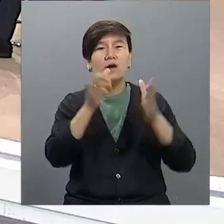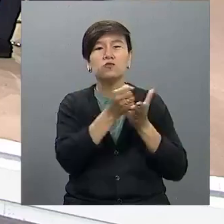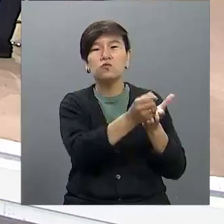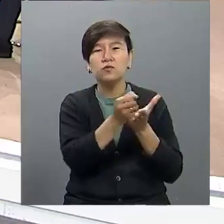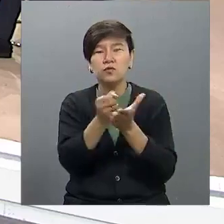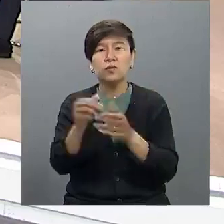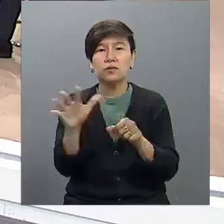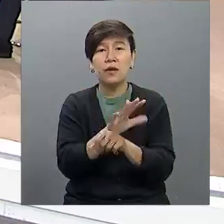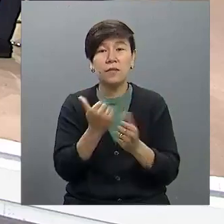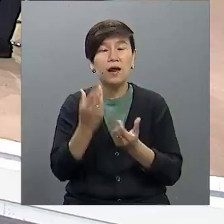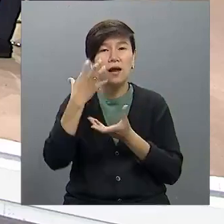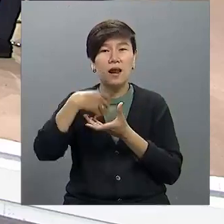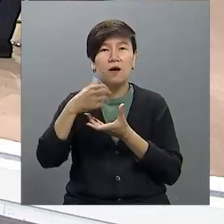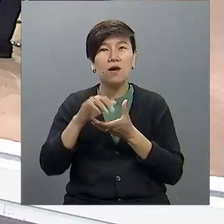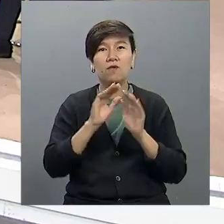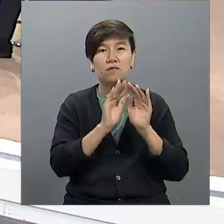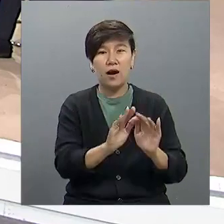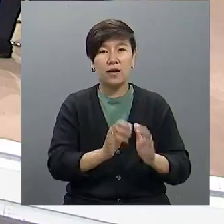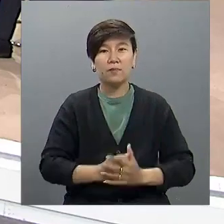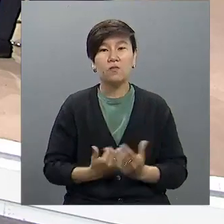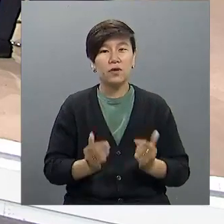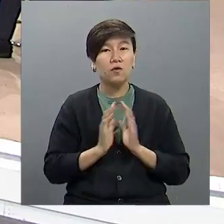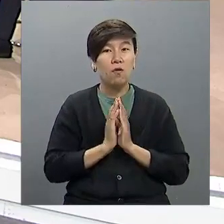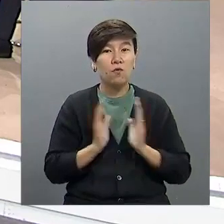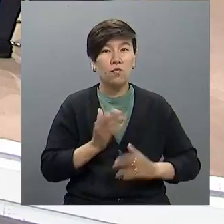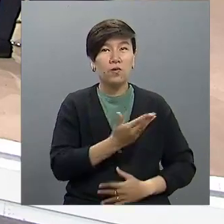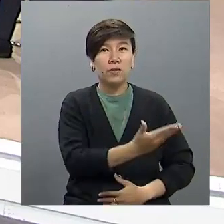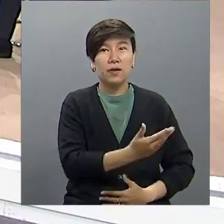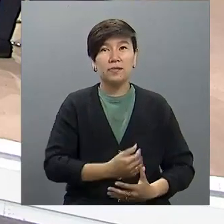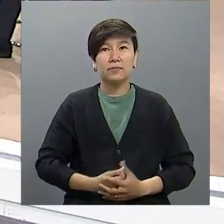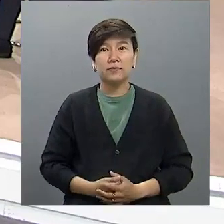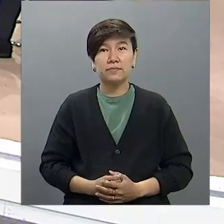ามาฝากในเช้านี้กับน้องทุกลงไปนี้วันนี้ขอบคุณพี่ยุ้ยนะครับ ยินดีค่ะ เจอกันวันพรุ่งนี้ครับผม สวัสดีค่ะ สวัสดีครับ